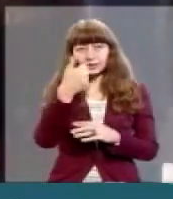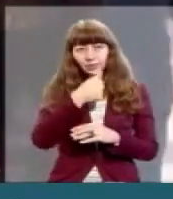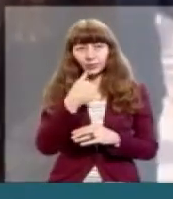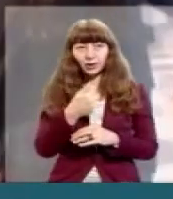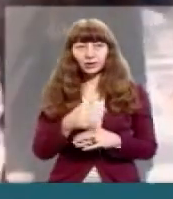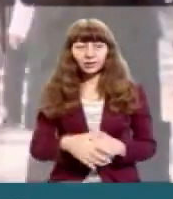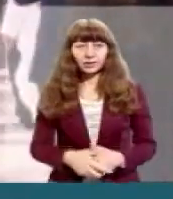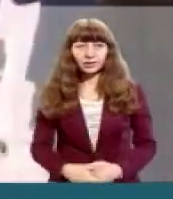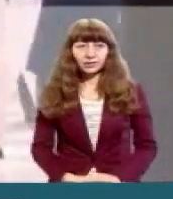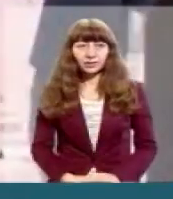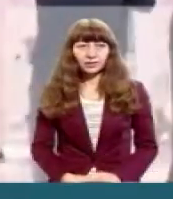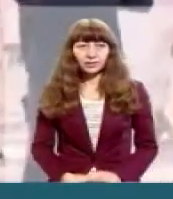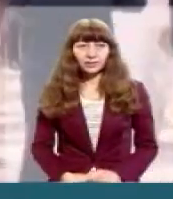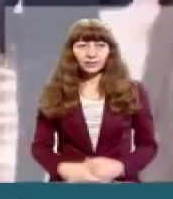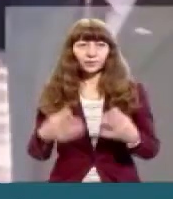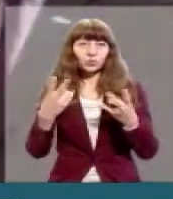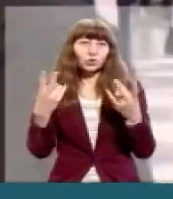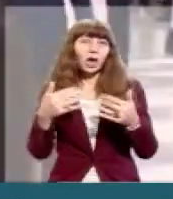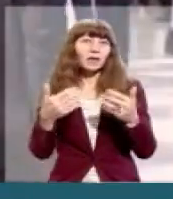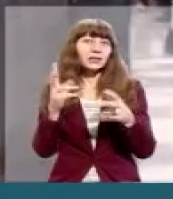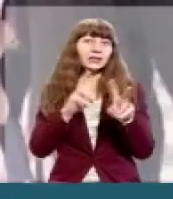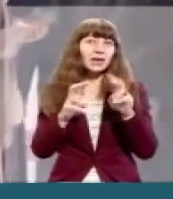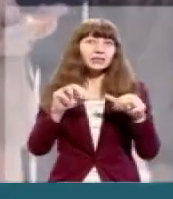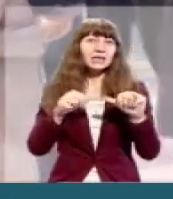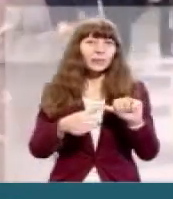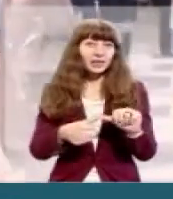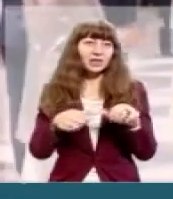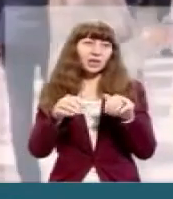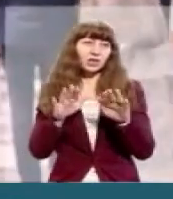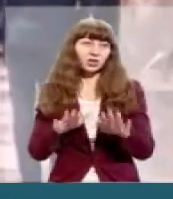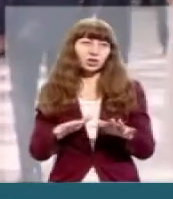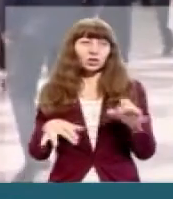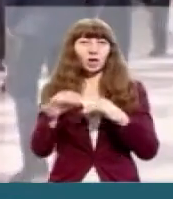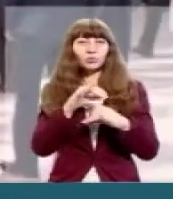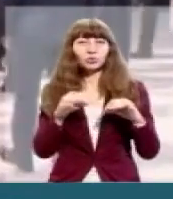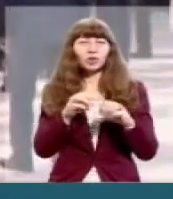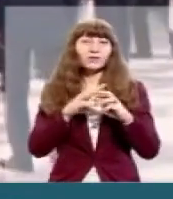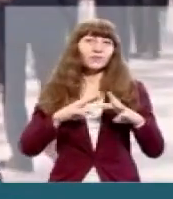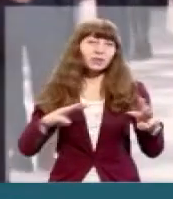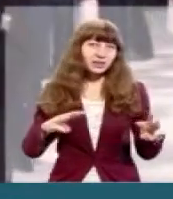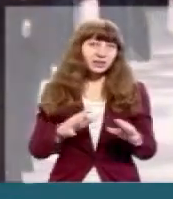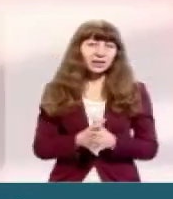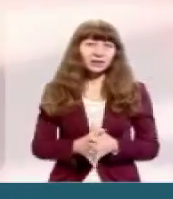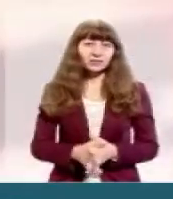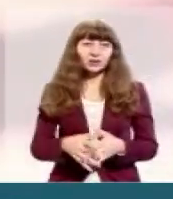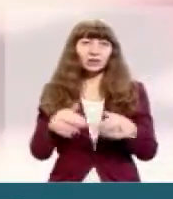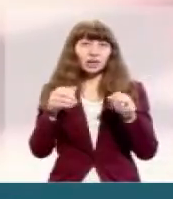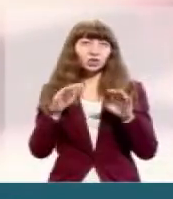келе жатқан, әлі тұрақты шешімін табылған жоқ, біткен жоқ. Сол мәселелерді осы